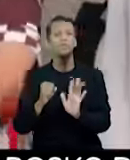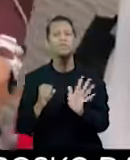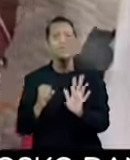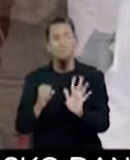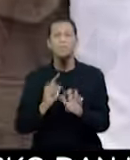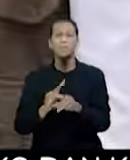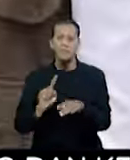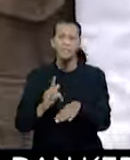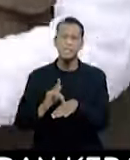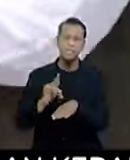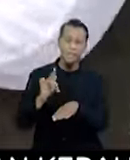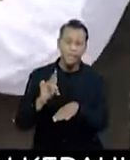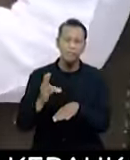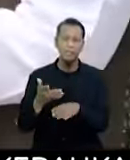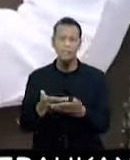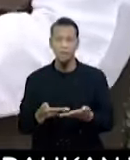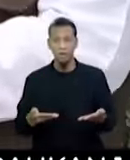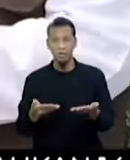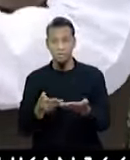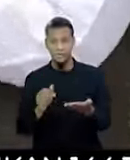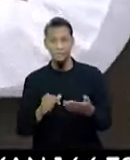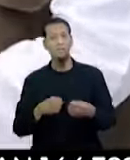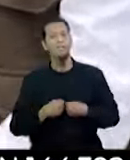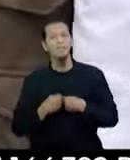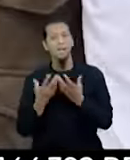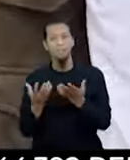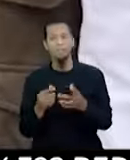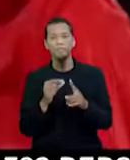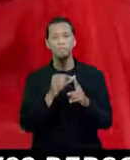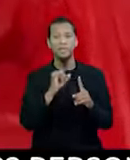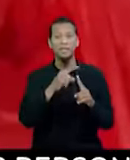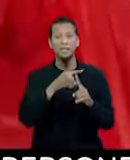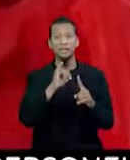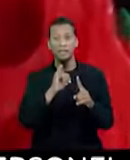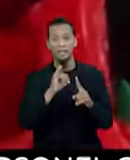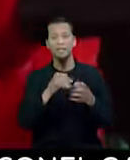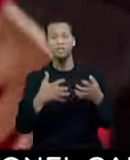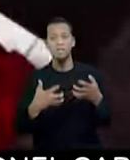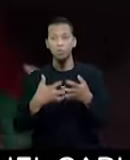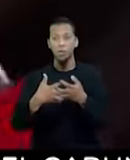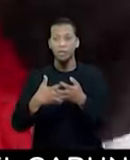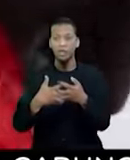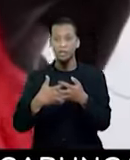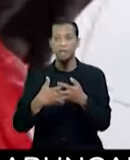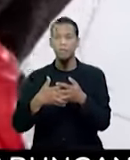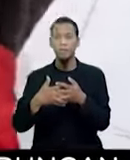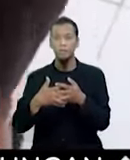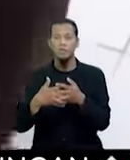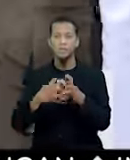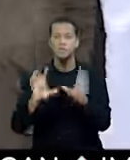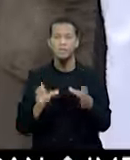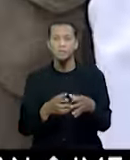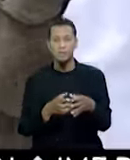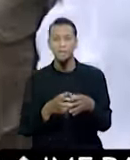itulah Islam Titi itu sesuai dengan singkatannya Persatuan Islam file-file Indonesia sesuai dengan etnis